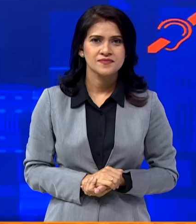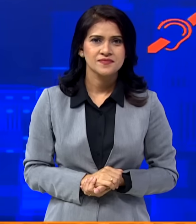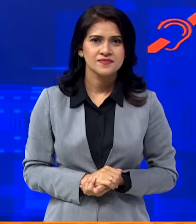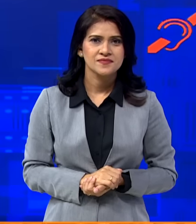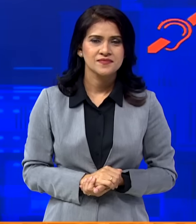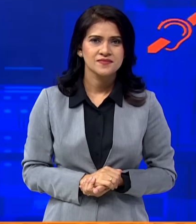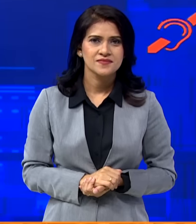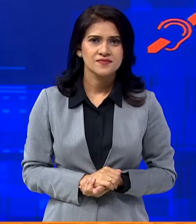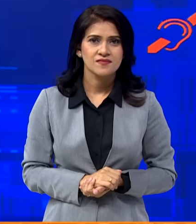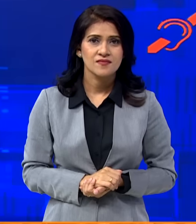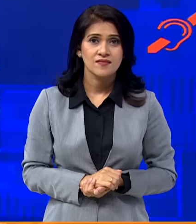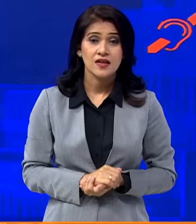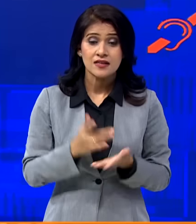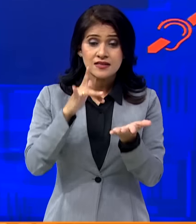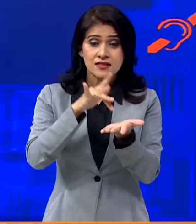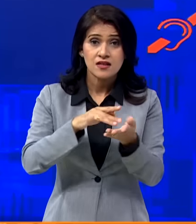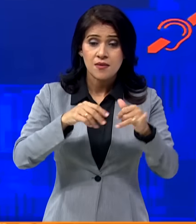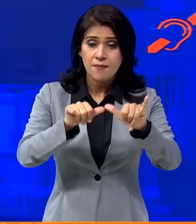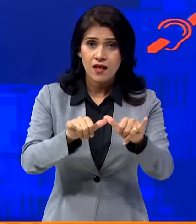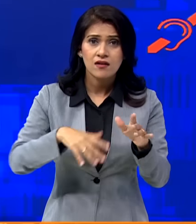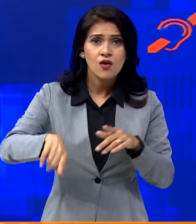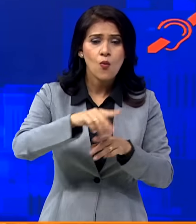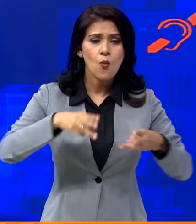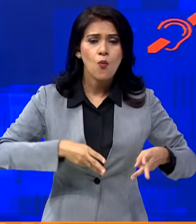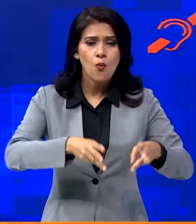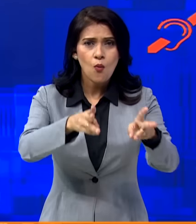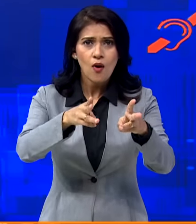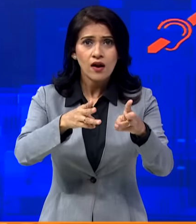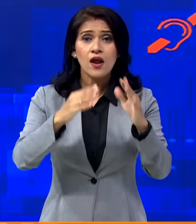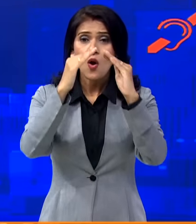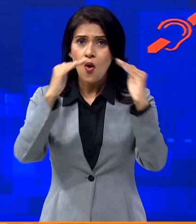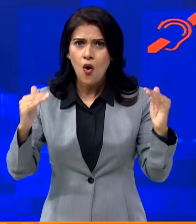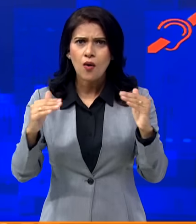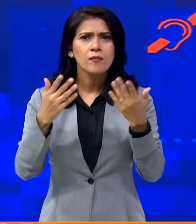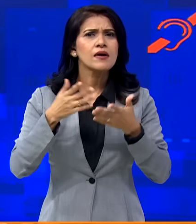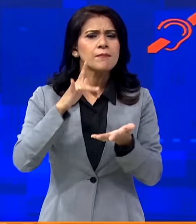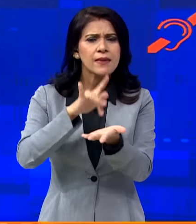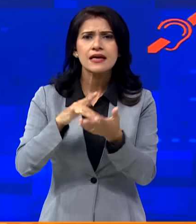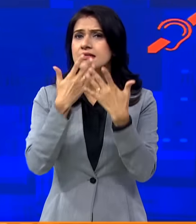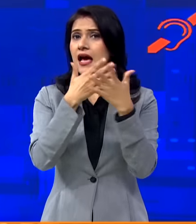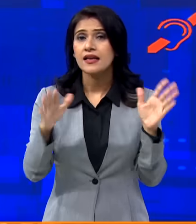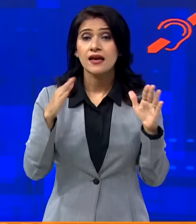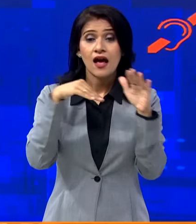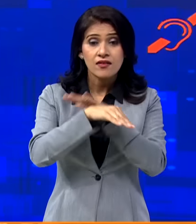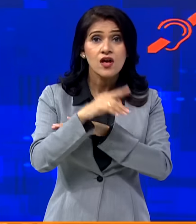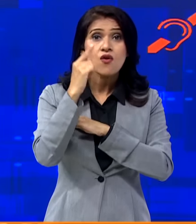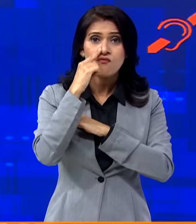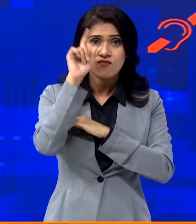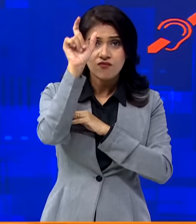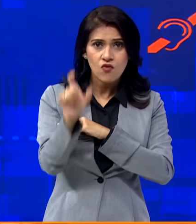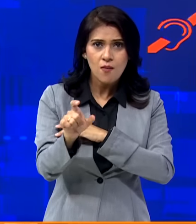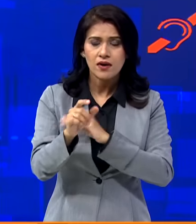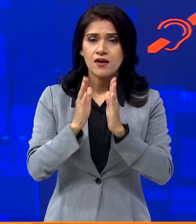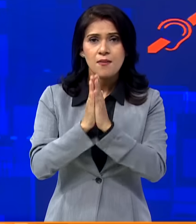देवता और जिस भूमि पर जिस धरती पर जिस गली में जिस मोहल्ले में और जिस घर में नारी की पूजा नहीं होती नारी को देवी नहीं माना